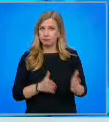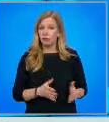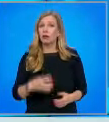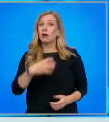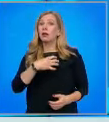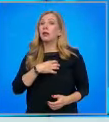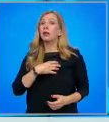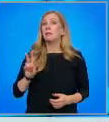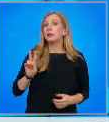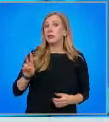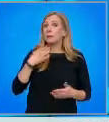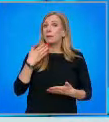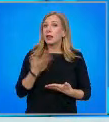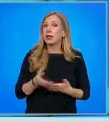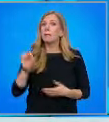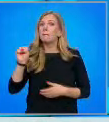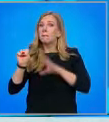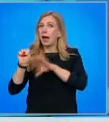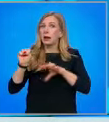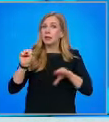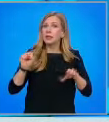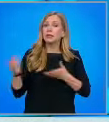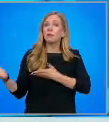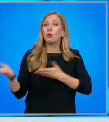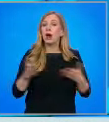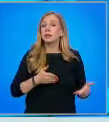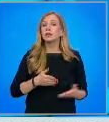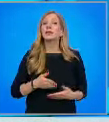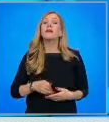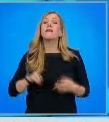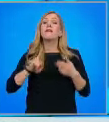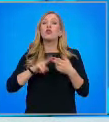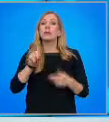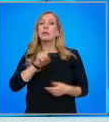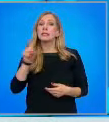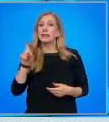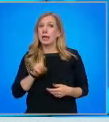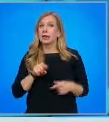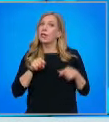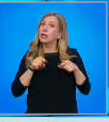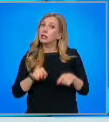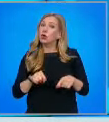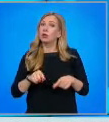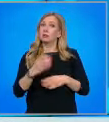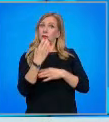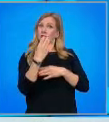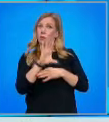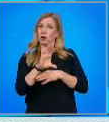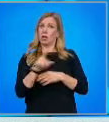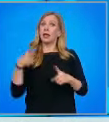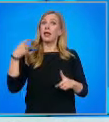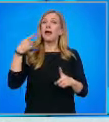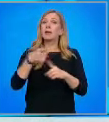ГЕРБ СДС предлагат партиите да поканят президента на Украйна Володимир Зеленски да отправи видеообращение към